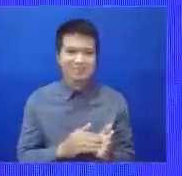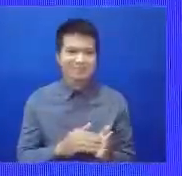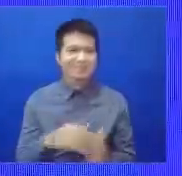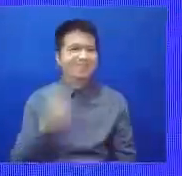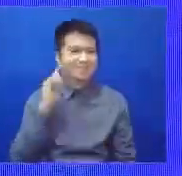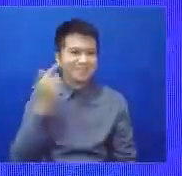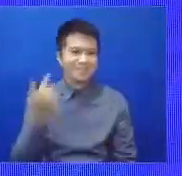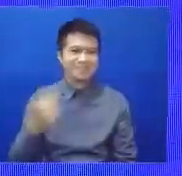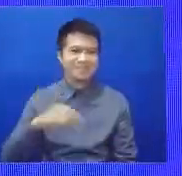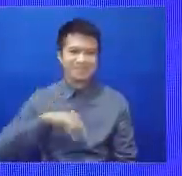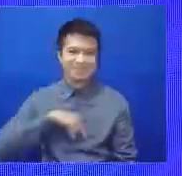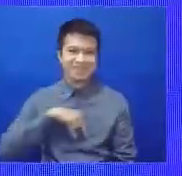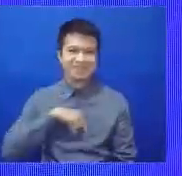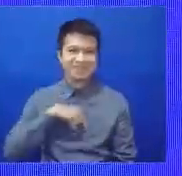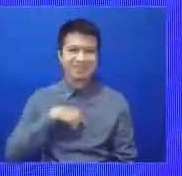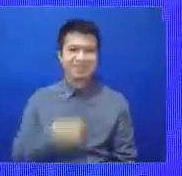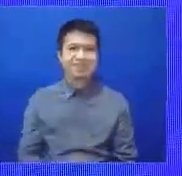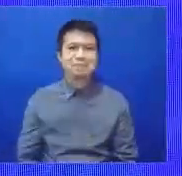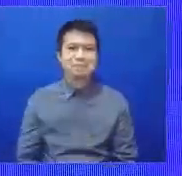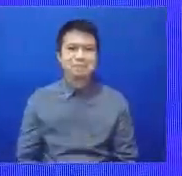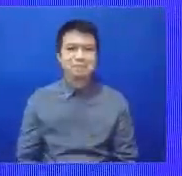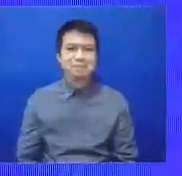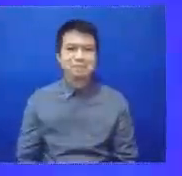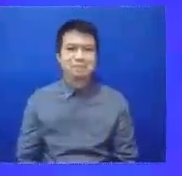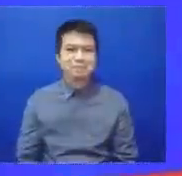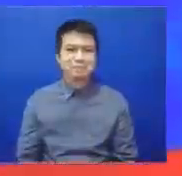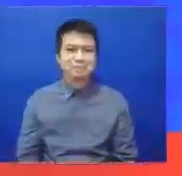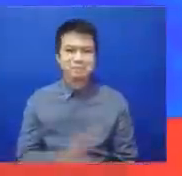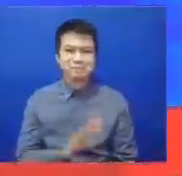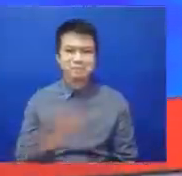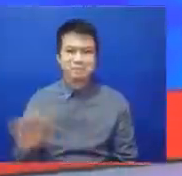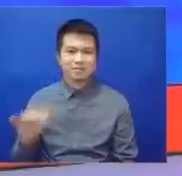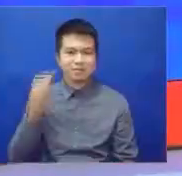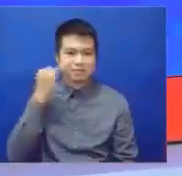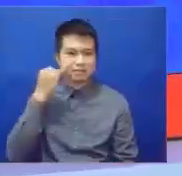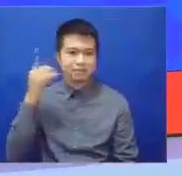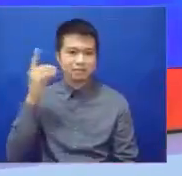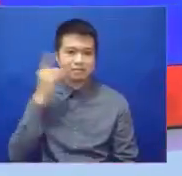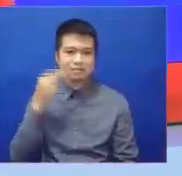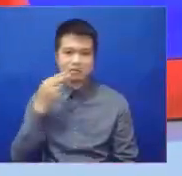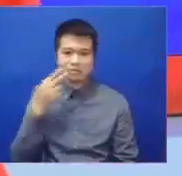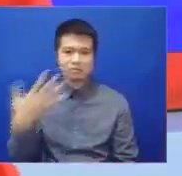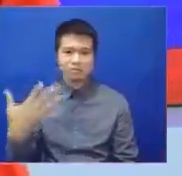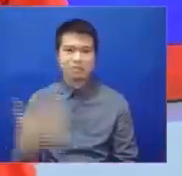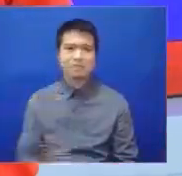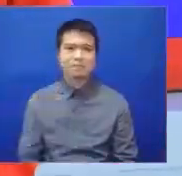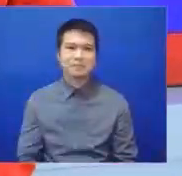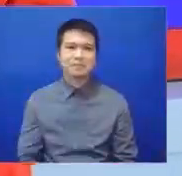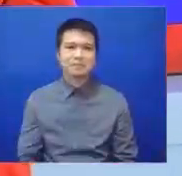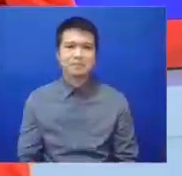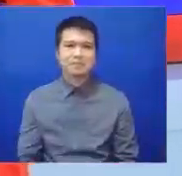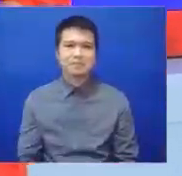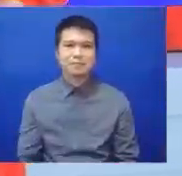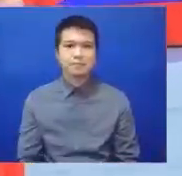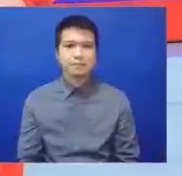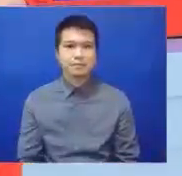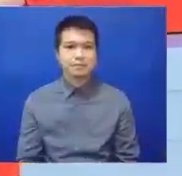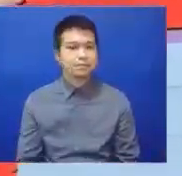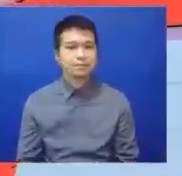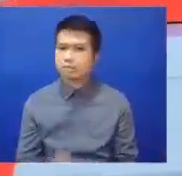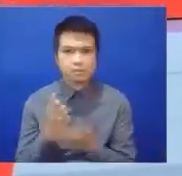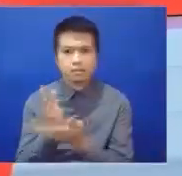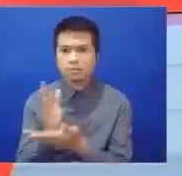basta-basta ang nakaharang sa daan ni Nesthy Petecio para makuha ang gold medal. Kung edad at experience